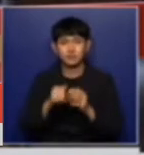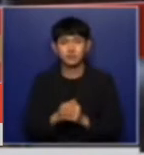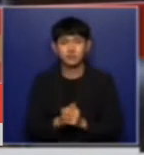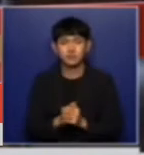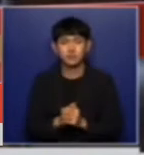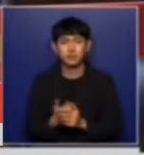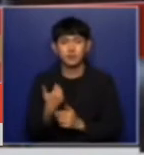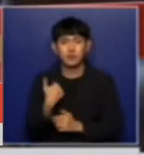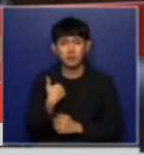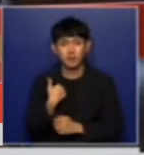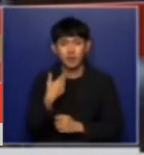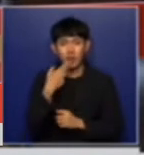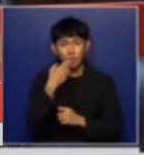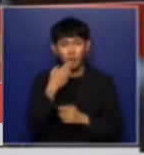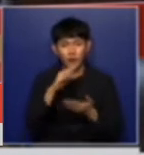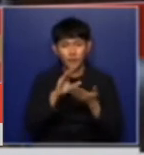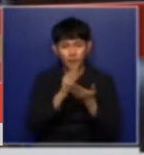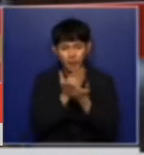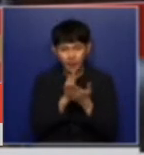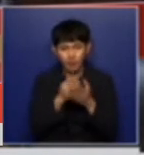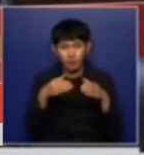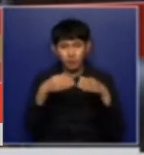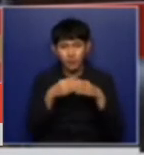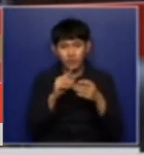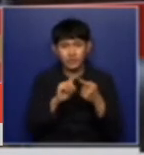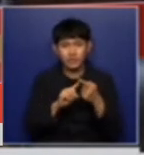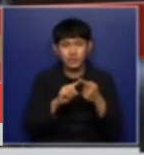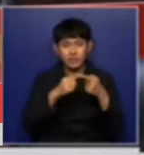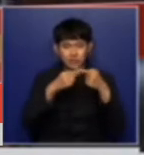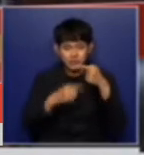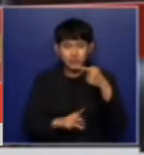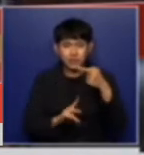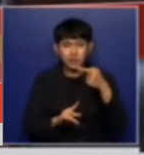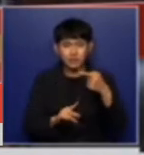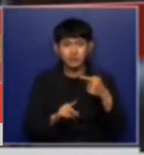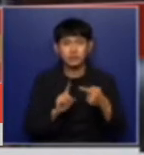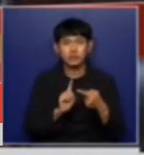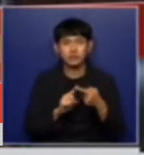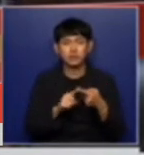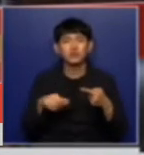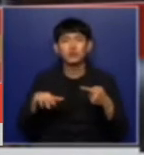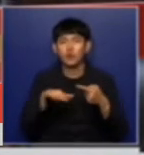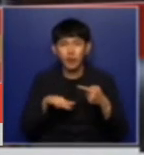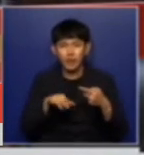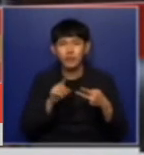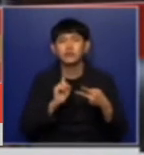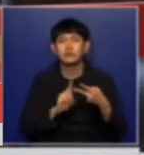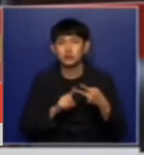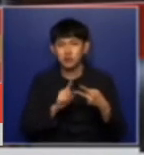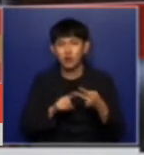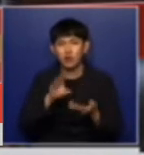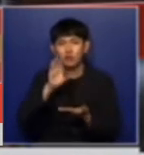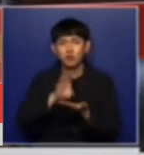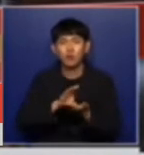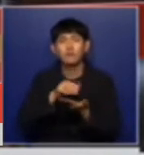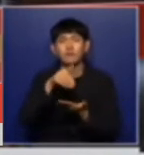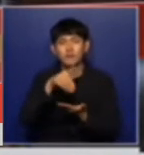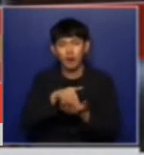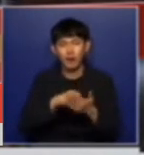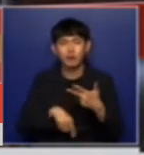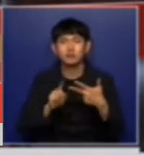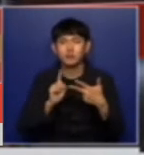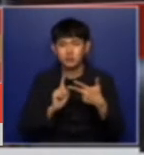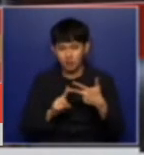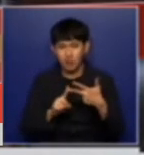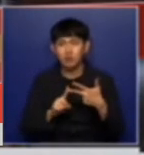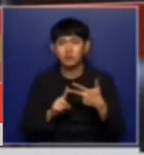ามี7หมวดครับหมวดที่1ว่าด้วยบททบไปหมวดที่2เนี่ยว่าด้วยเรื่องของงบกลางหมวดที่3